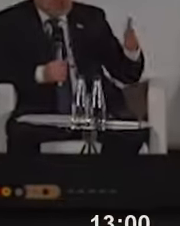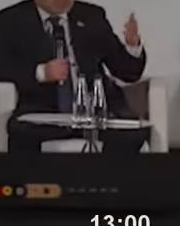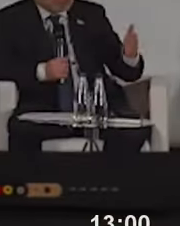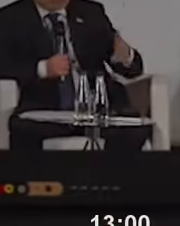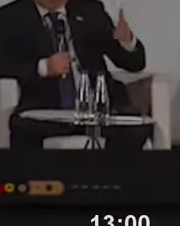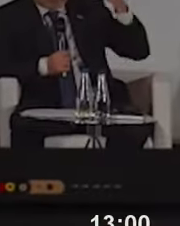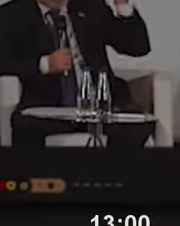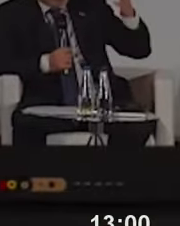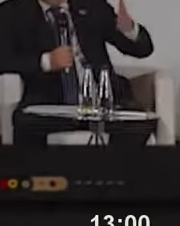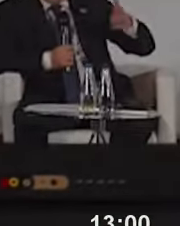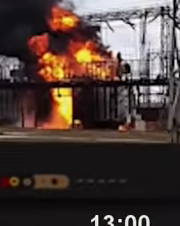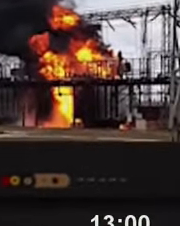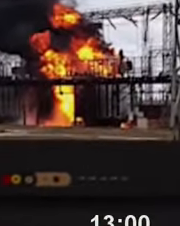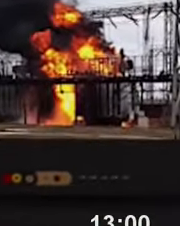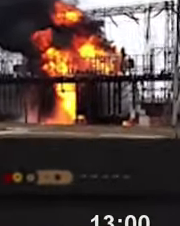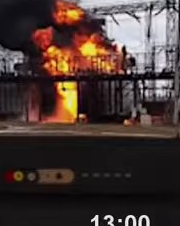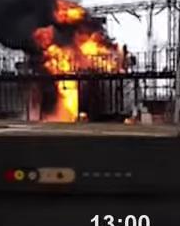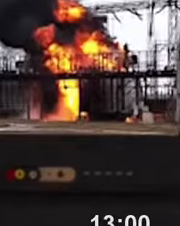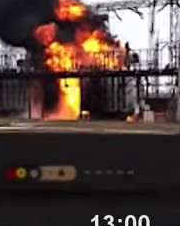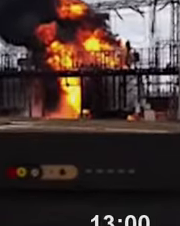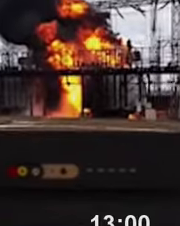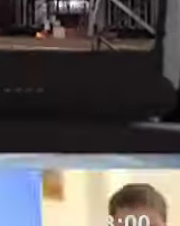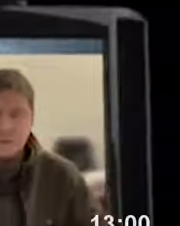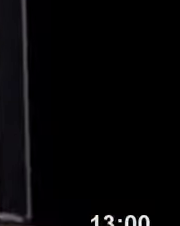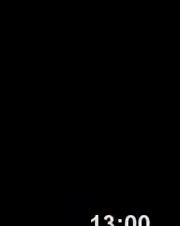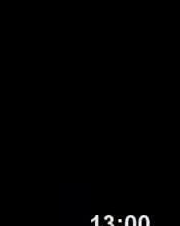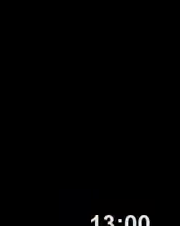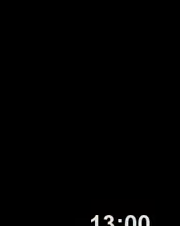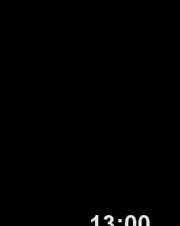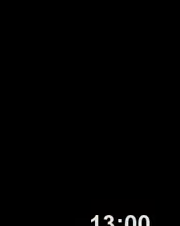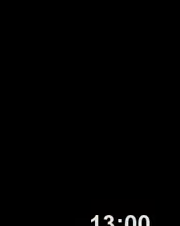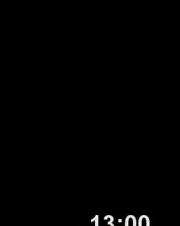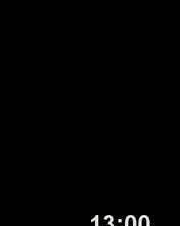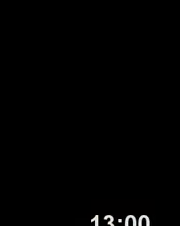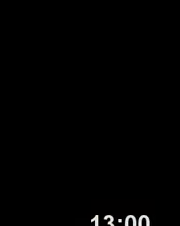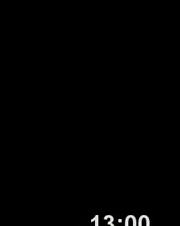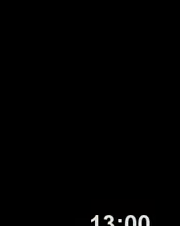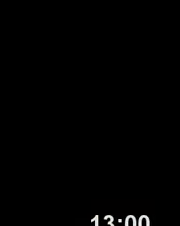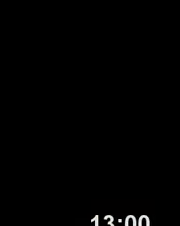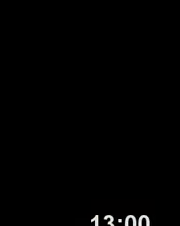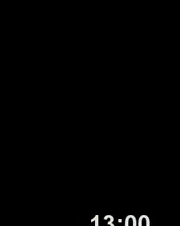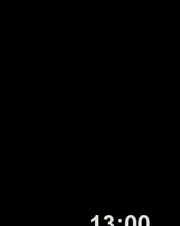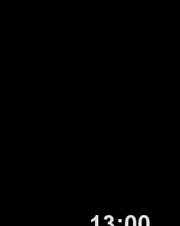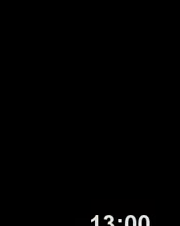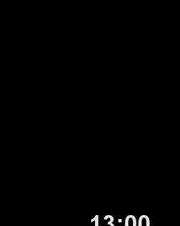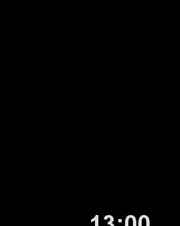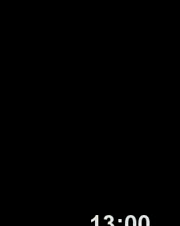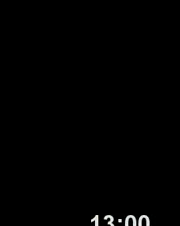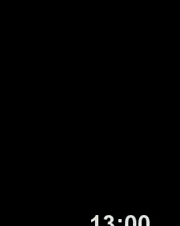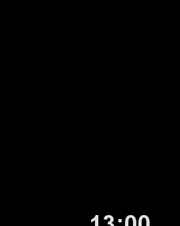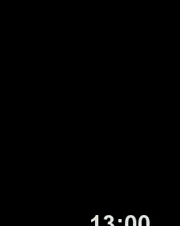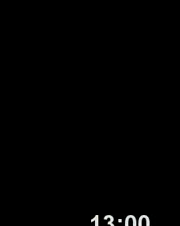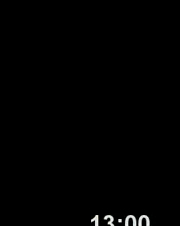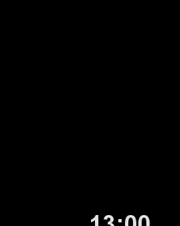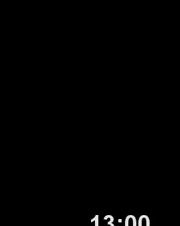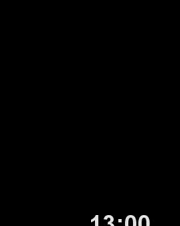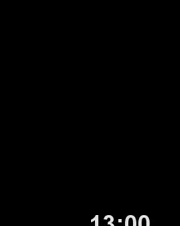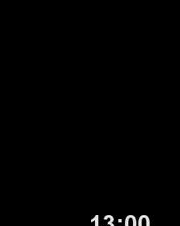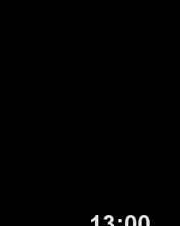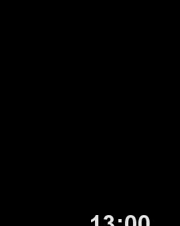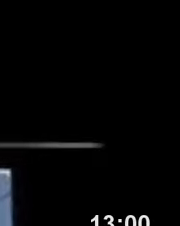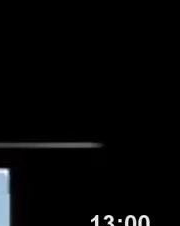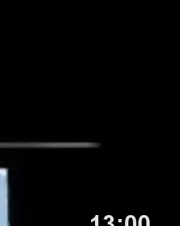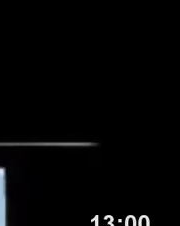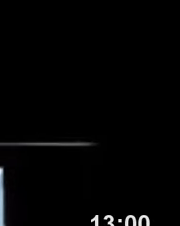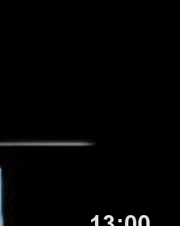На Запорожской АЭС, которая с марта захвачена российскими войсками, на запасах оружия и ситуация на фронте. Поговорим с советником президента Украины